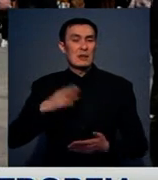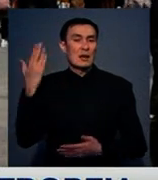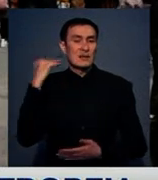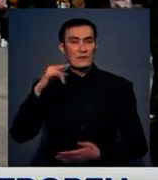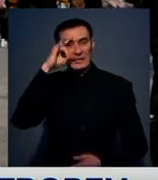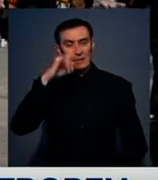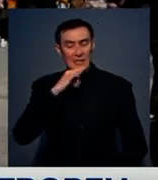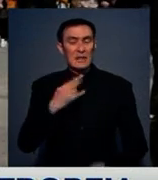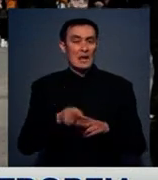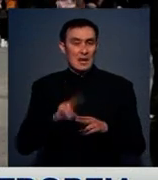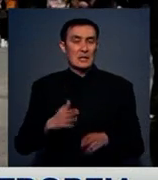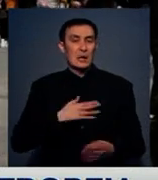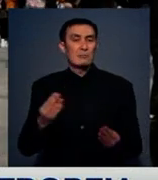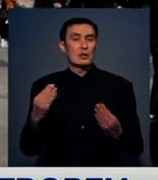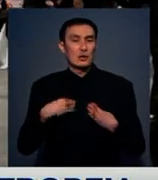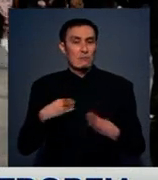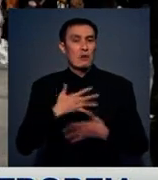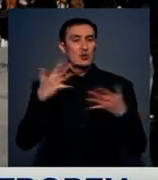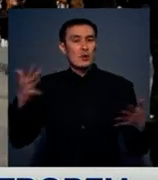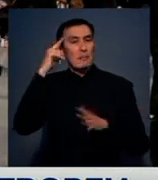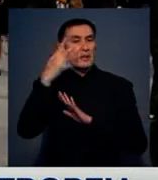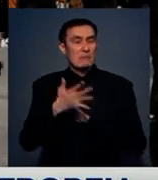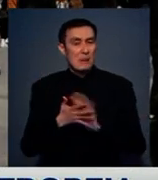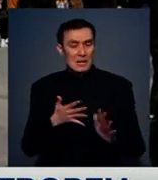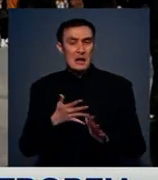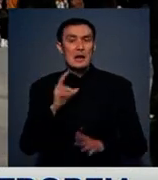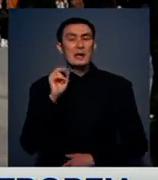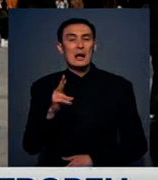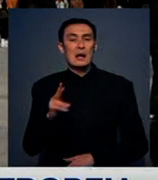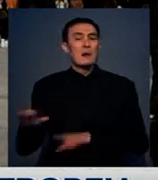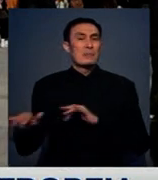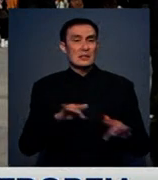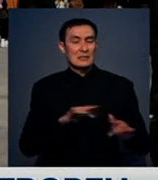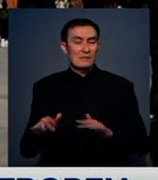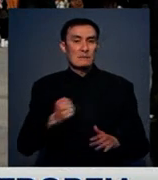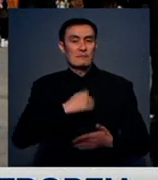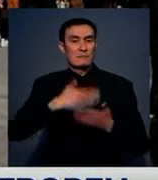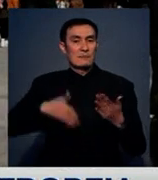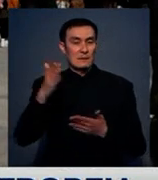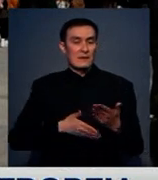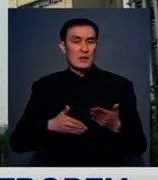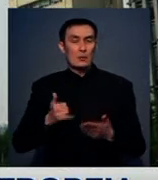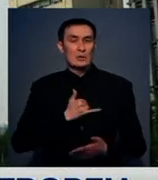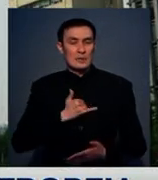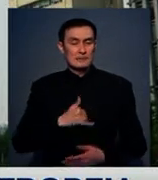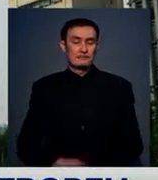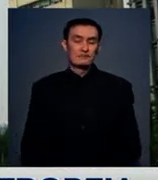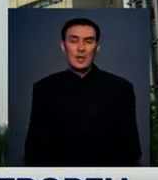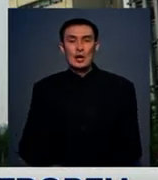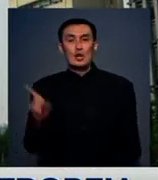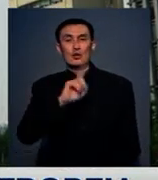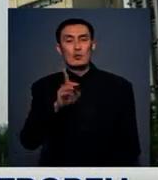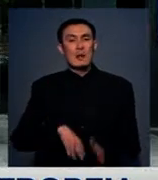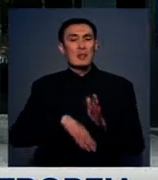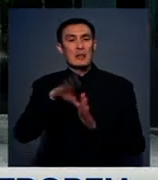И это дает нам подробное понимание процесса денуклеаризации на Корейском полуострове. Для того, чтобы